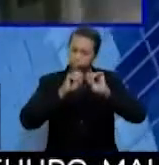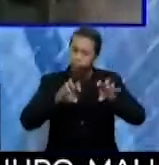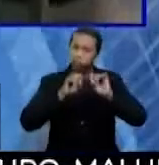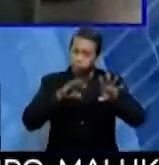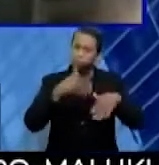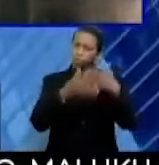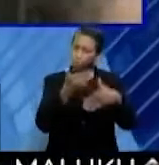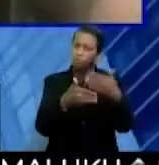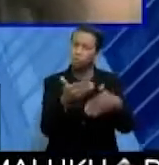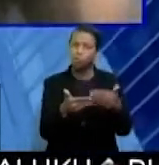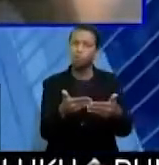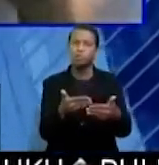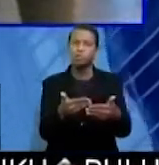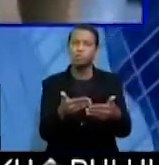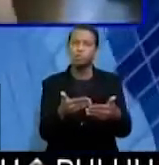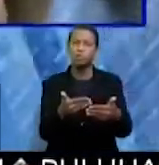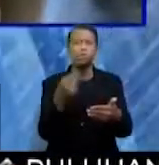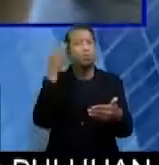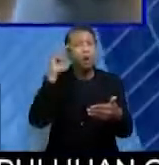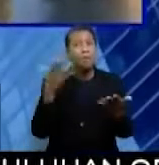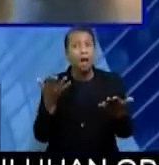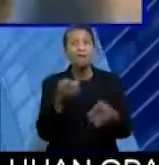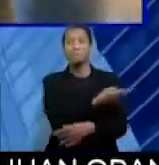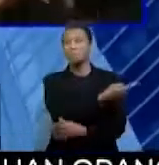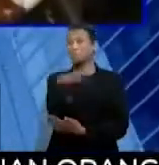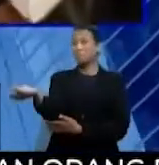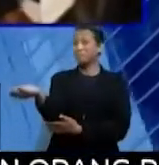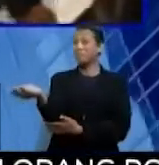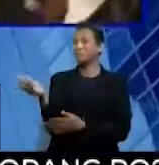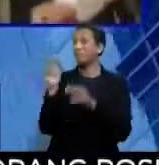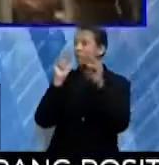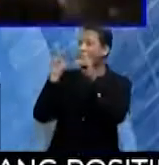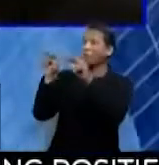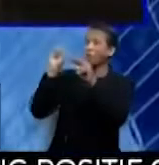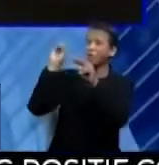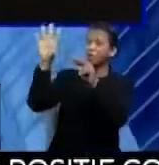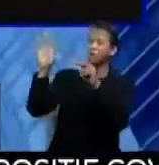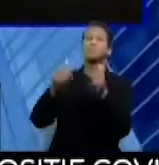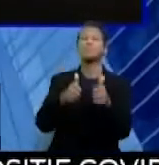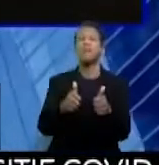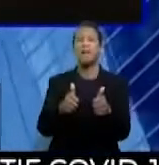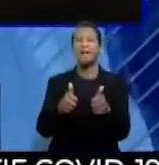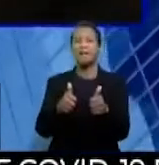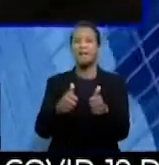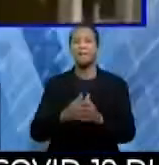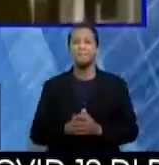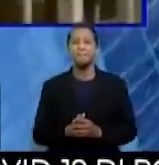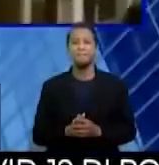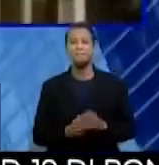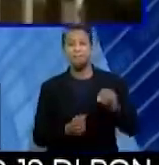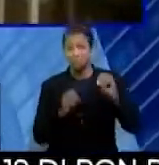tetap pergi ke bioskop. Nah, yang kedua adalah terkait pembukaan kembali bioskop, kami didukung oleh Kemenkomarves